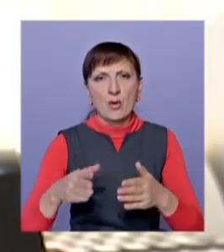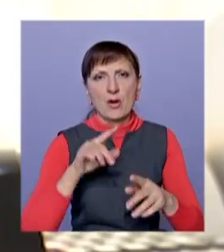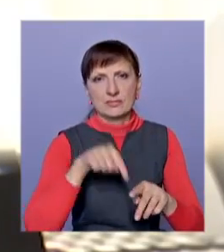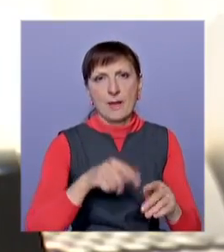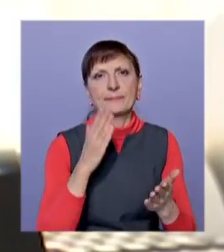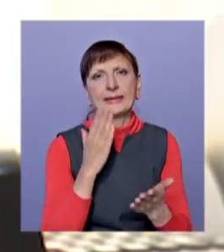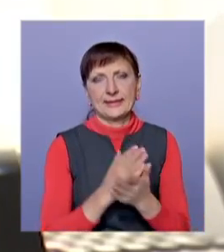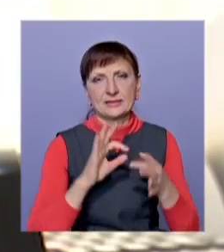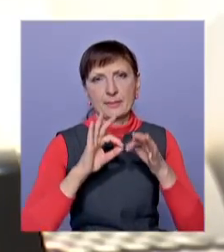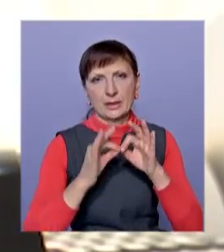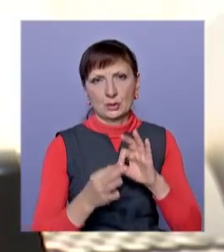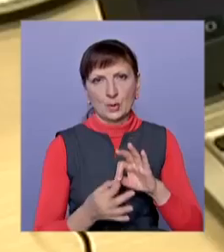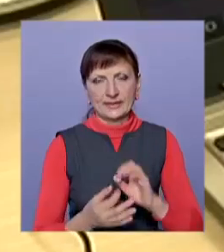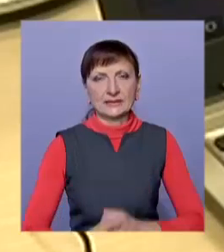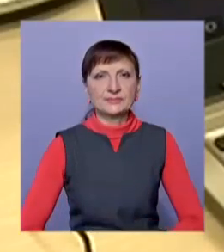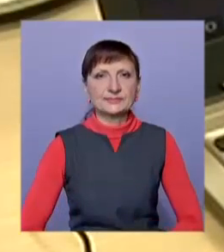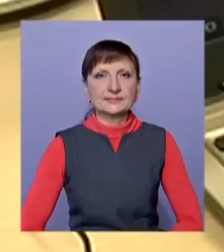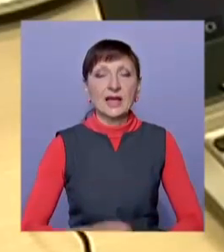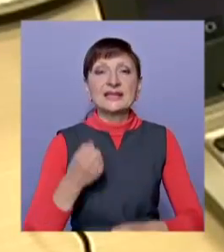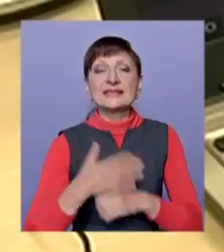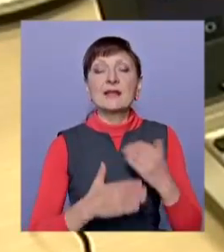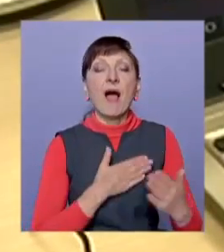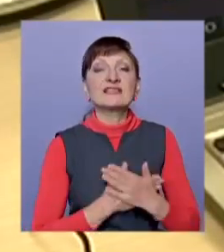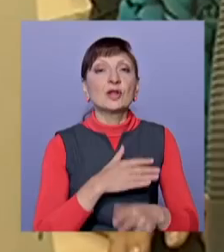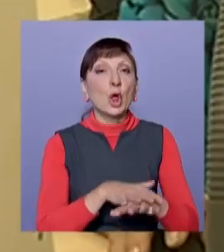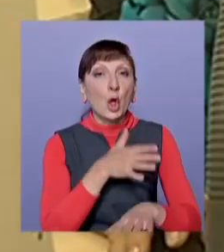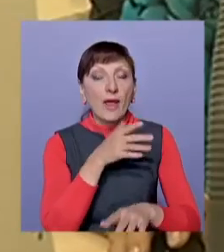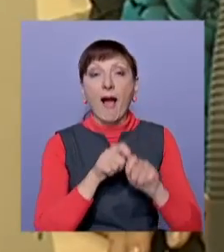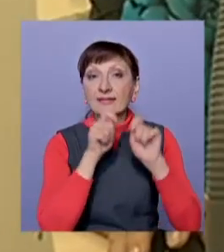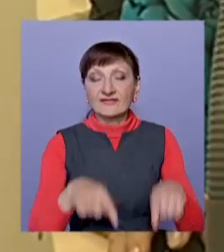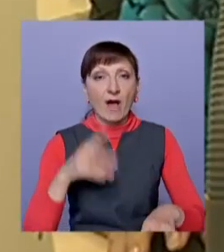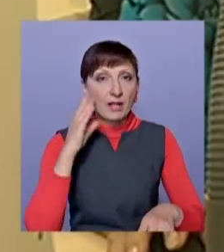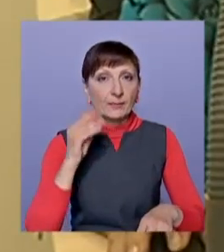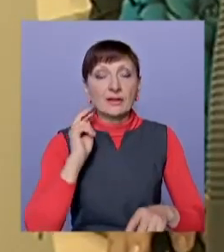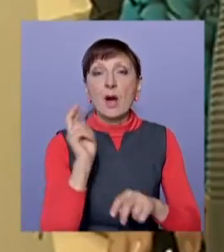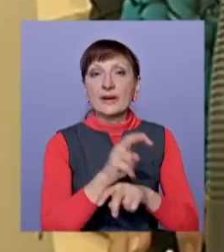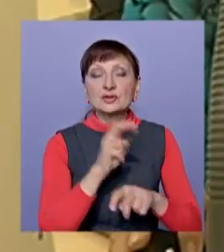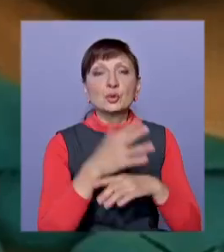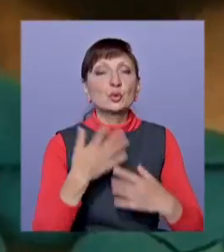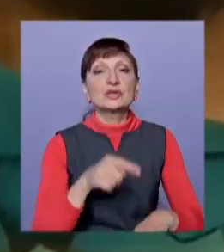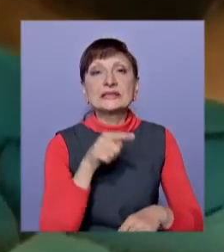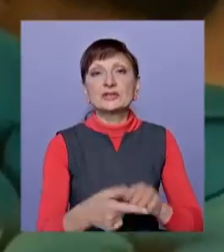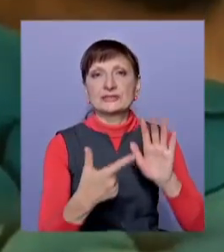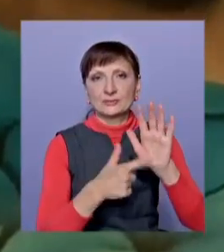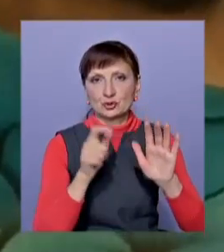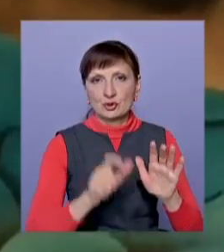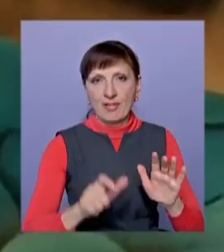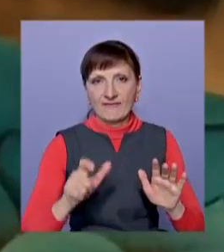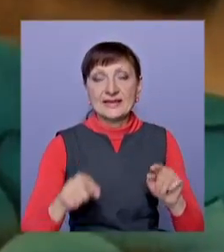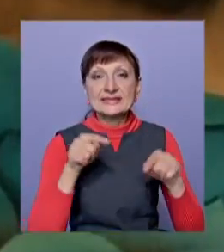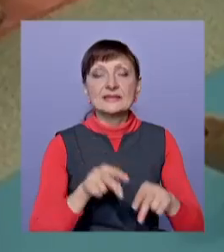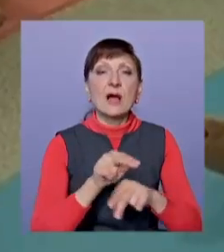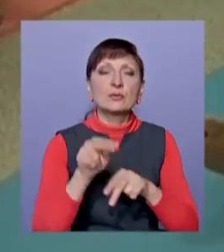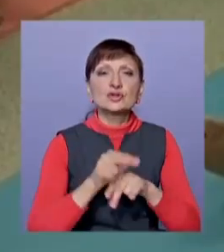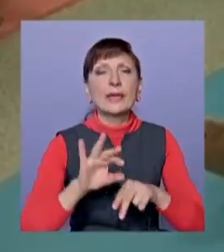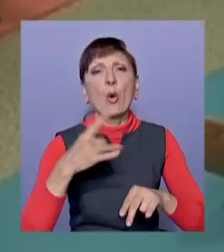по пожилым жителям будет в этой базе. Центр активного долголетия, открывшийся в Алматы, посещают уже 1700 человек. Здесь